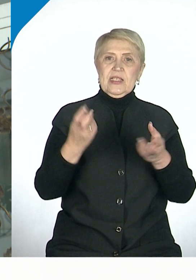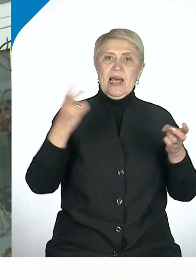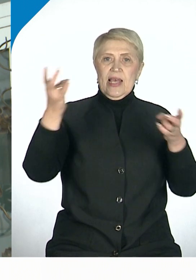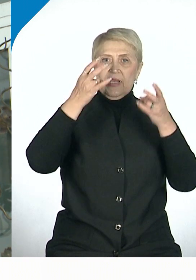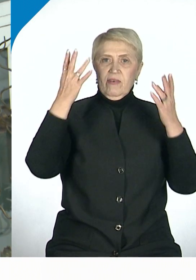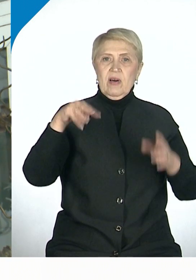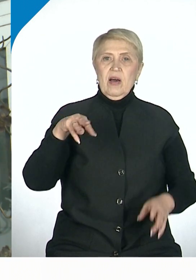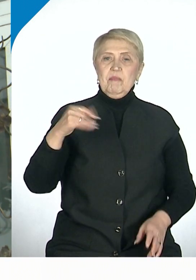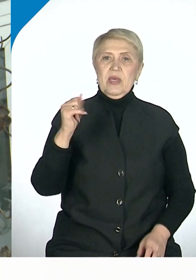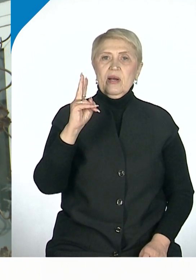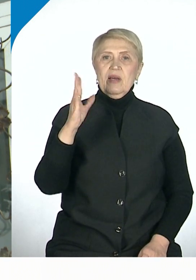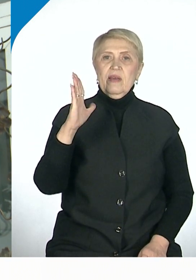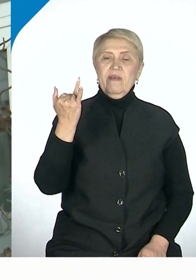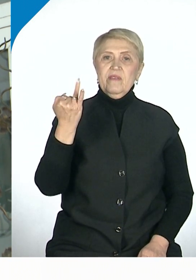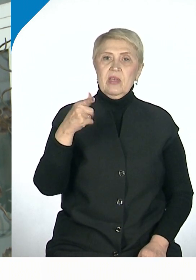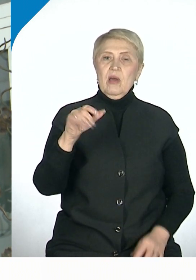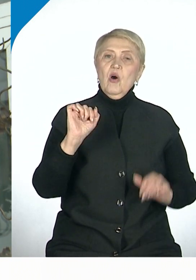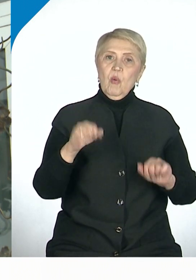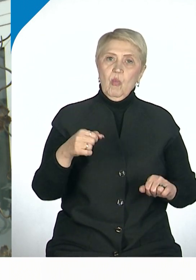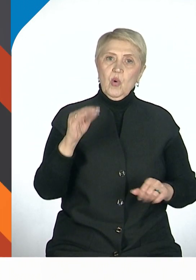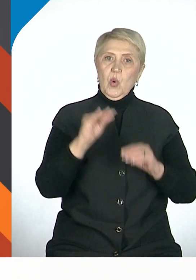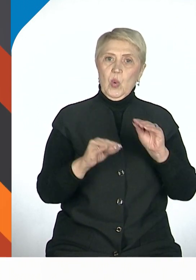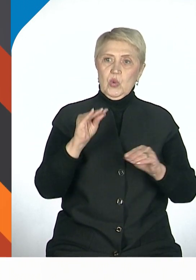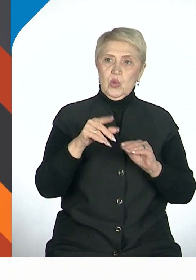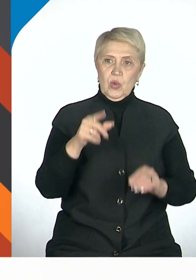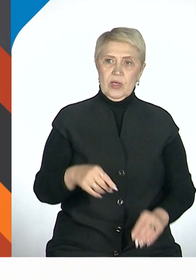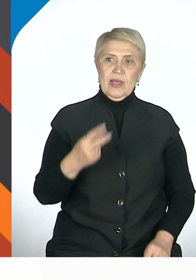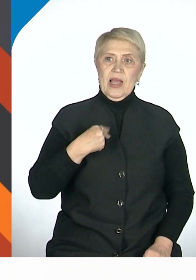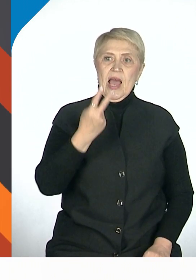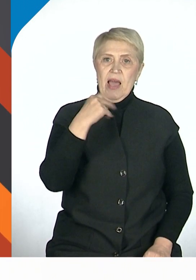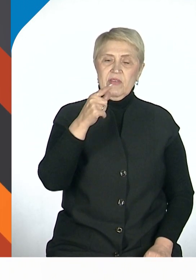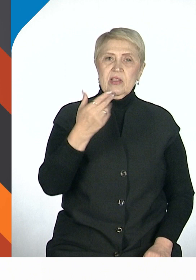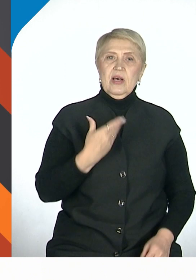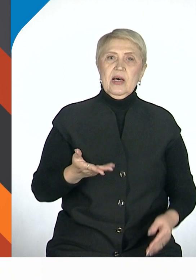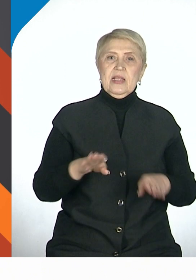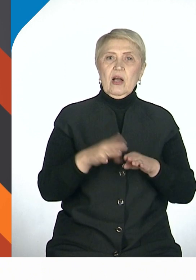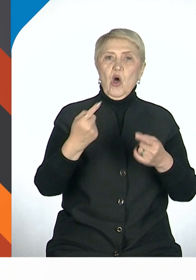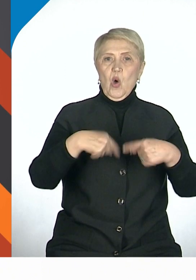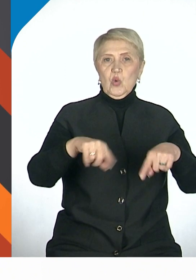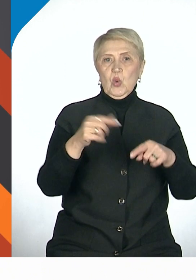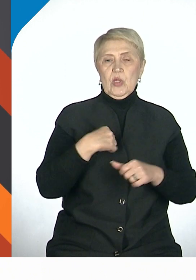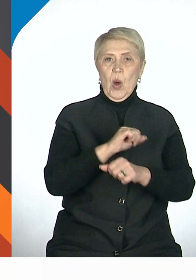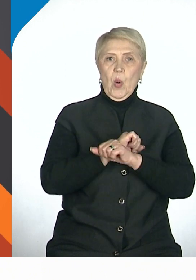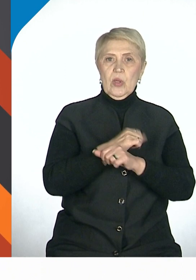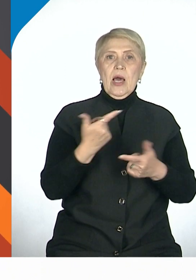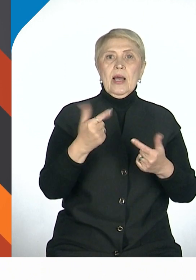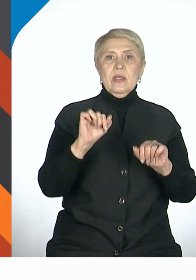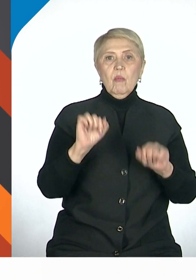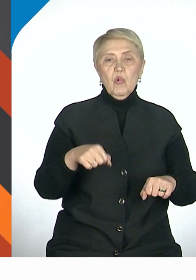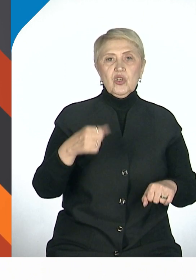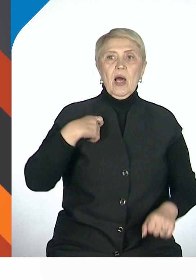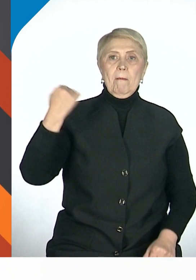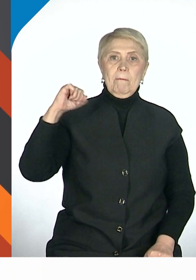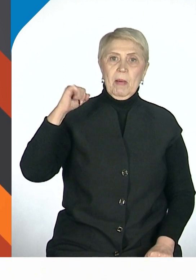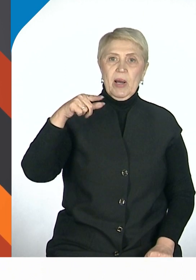микве могут устроить, я встречала, я видела, вот такую зону отдыха, где можно попариться. В Израиле,